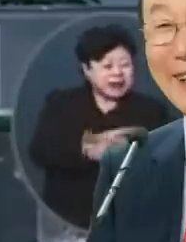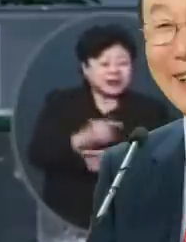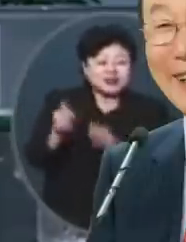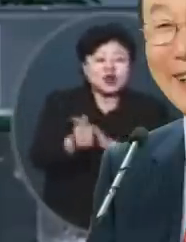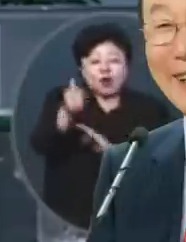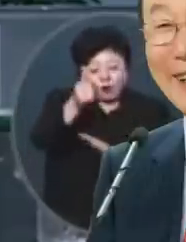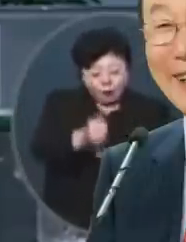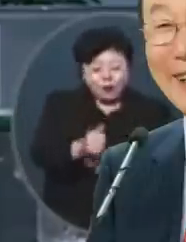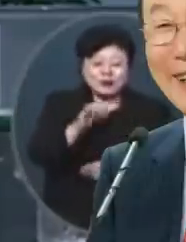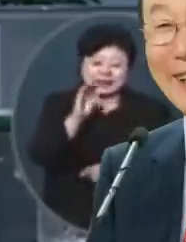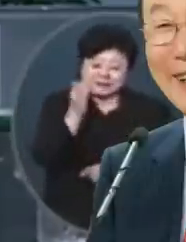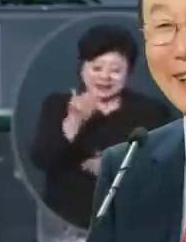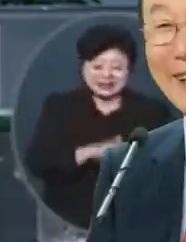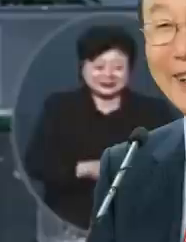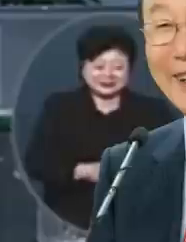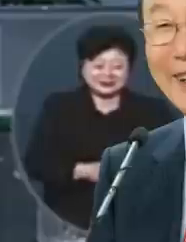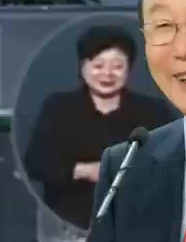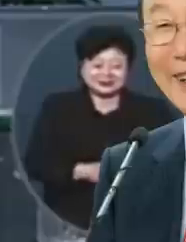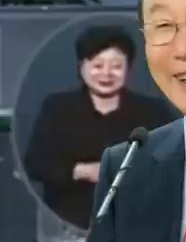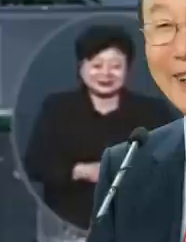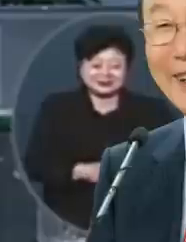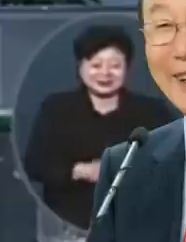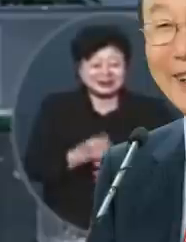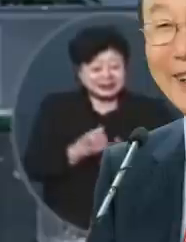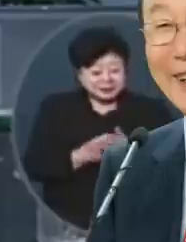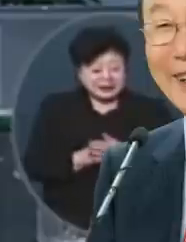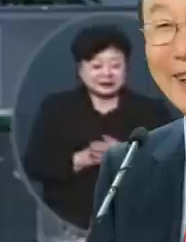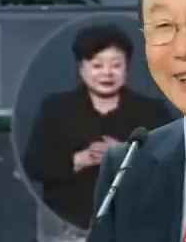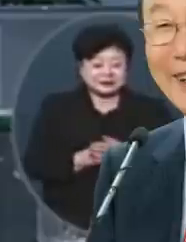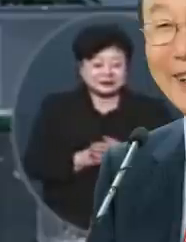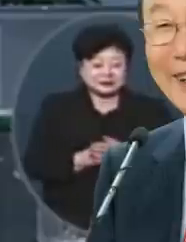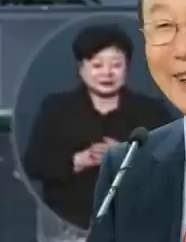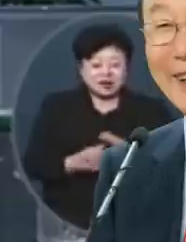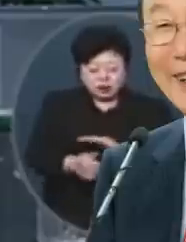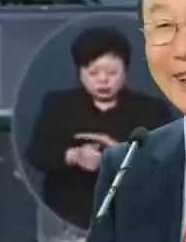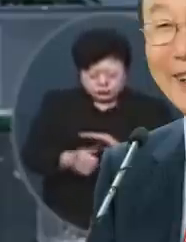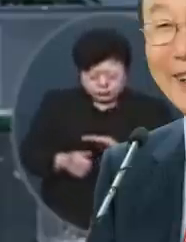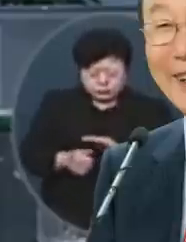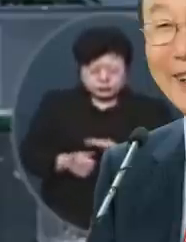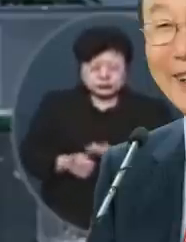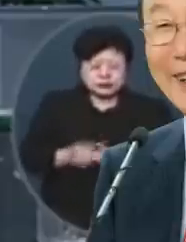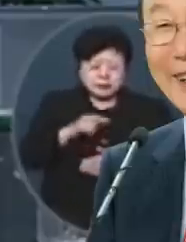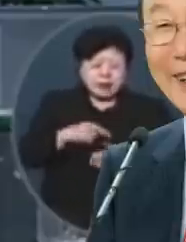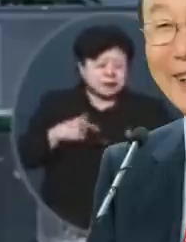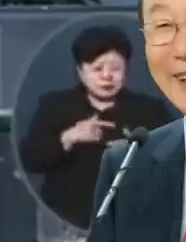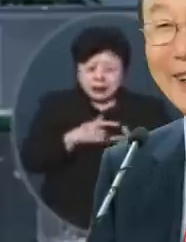성공으로 변화되게 되는 것입니다. 그러므로 뒤로 물러가면 내 마음이 저를